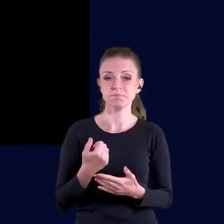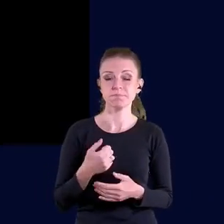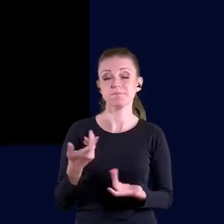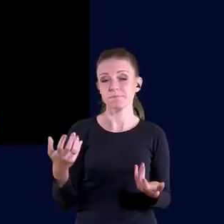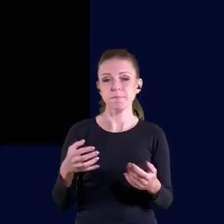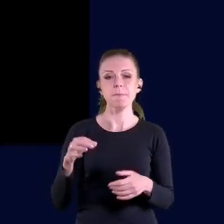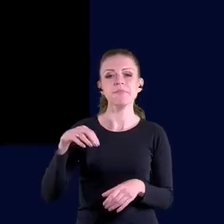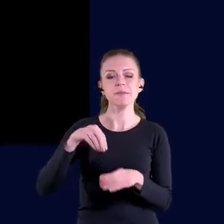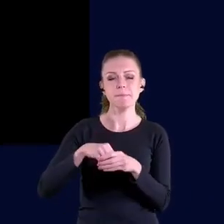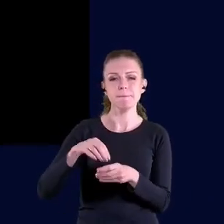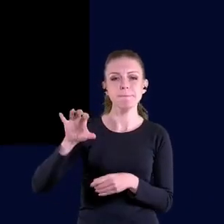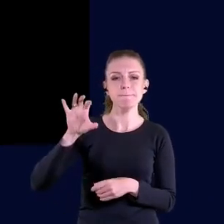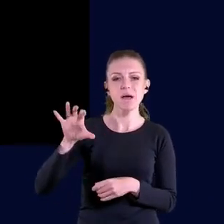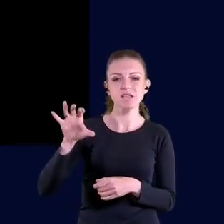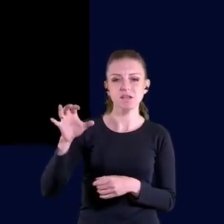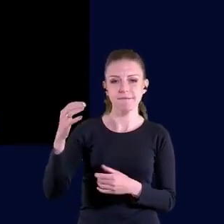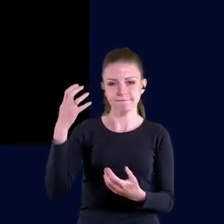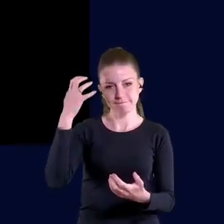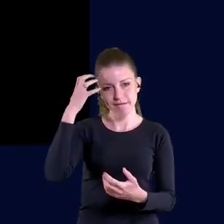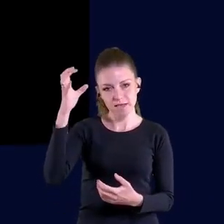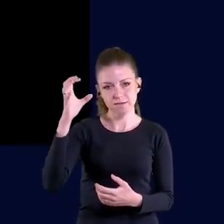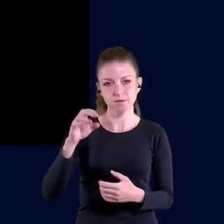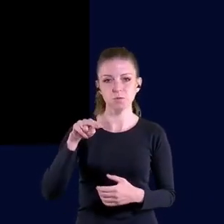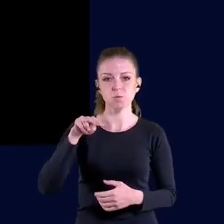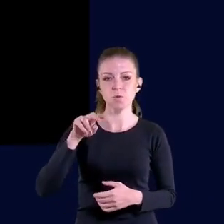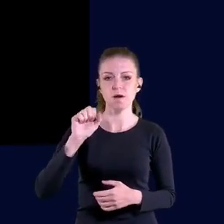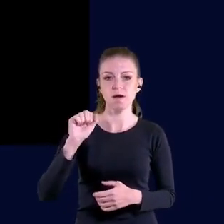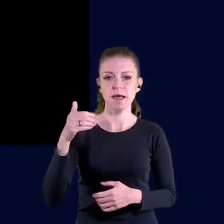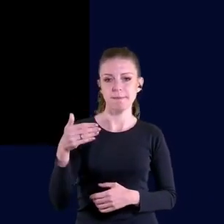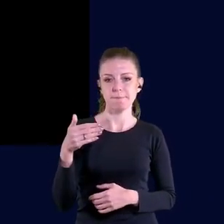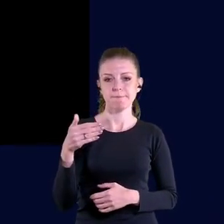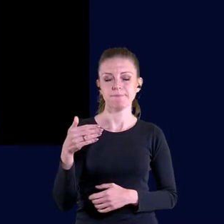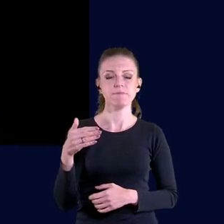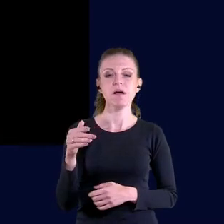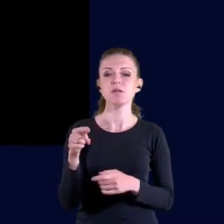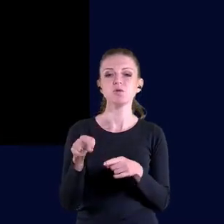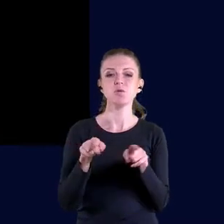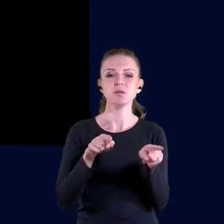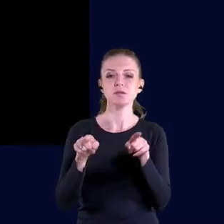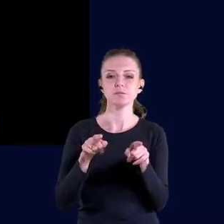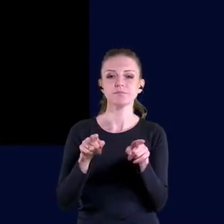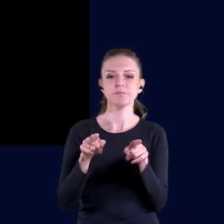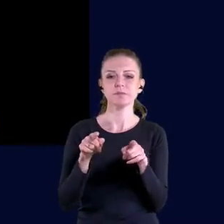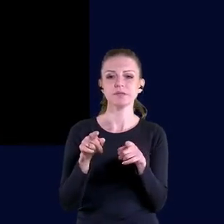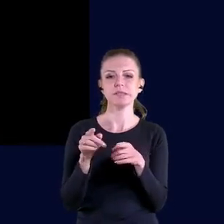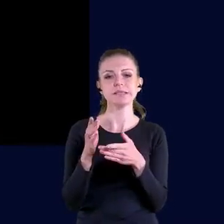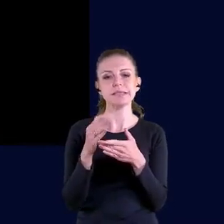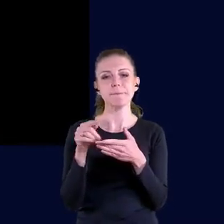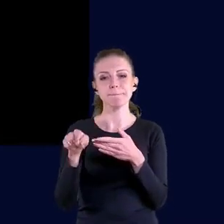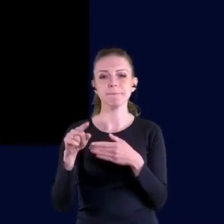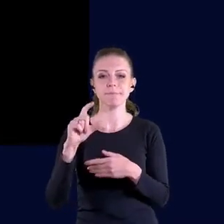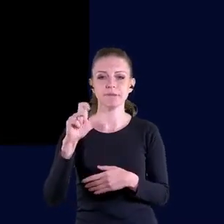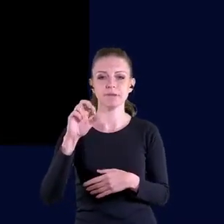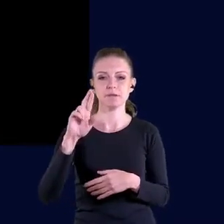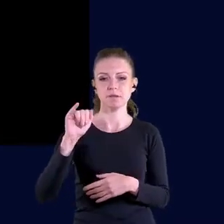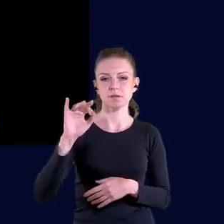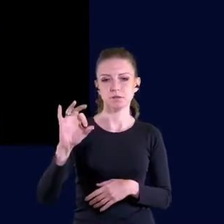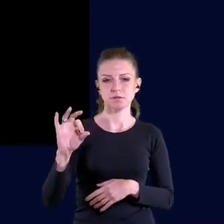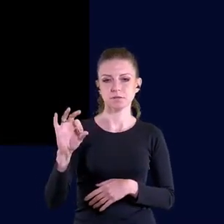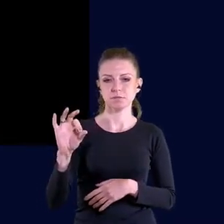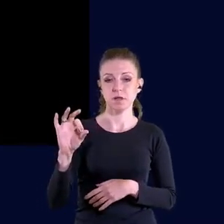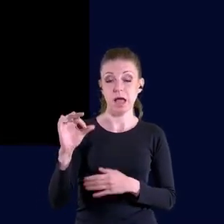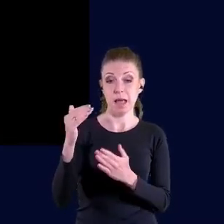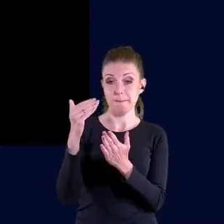bazę wiedzy m to jest system typu kryzysowego który który jest oparty na oprogramowaniu